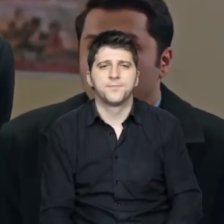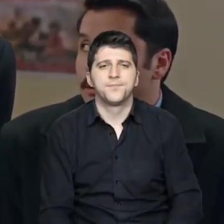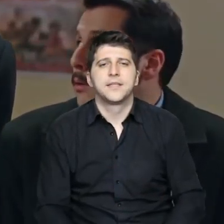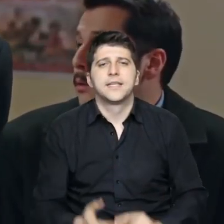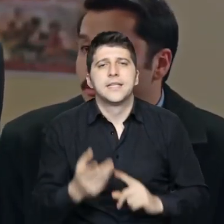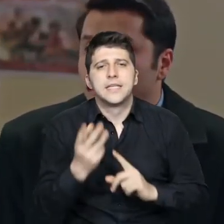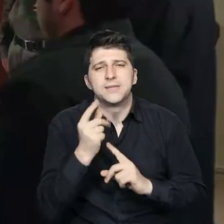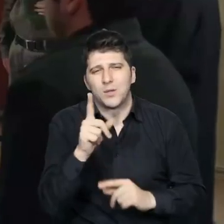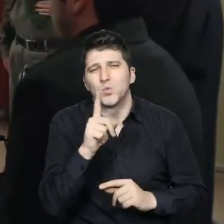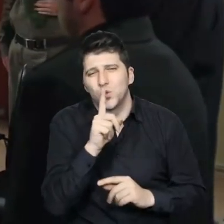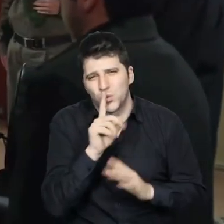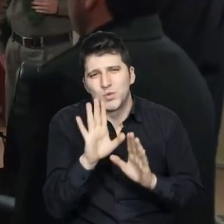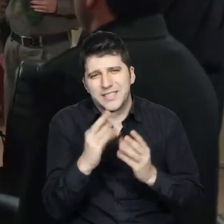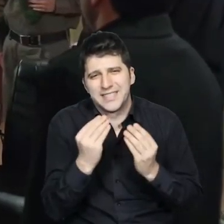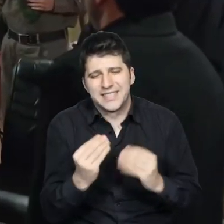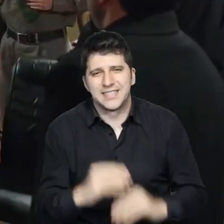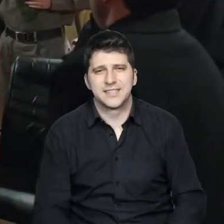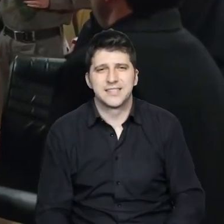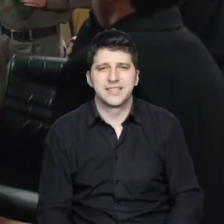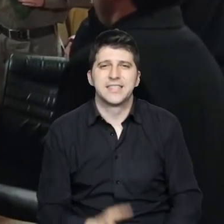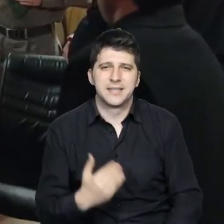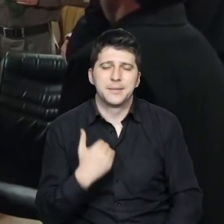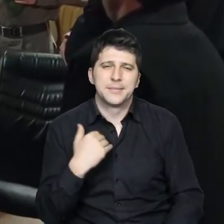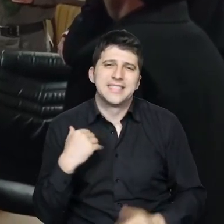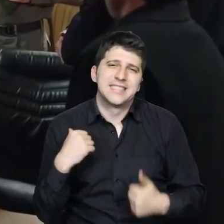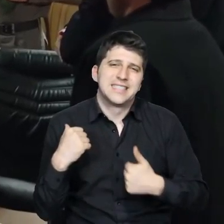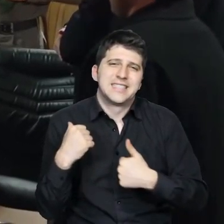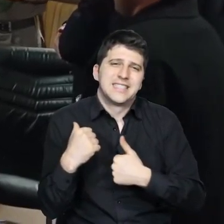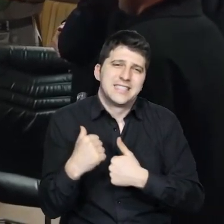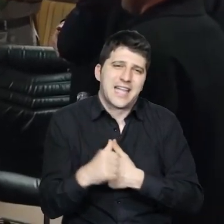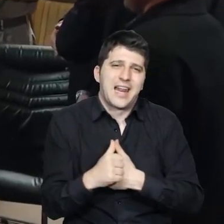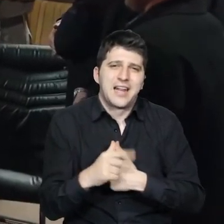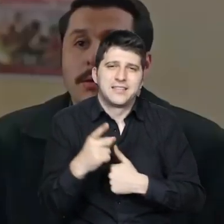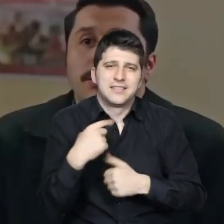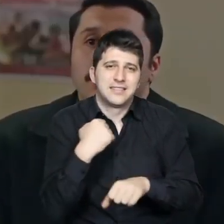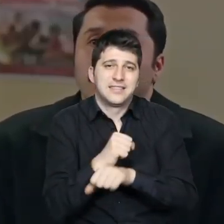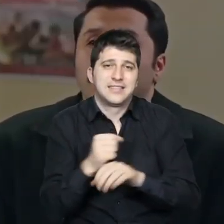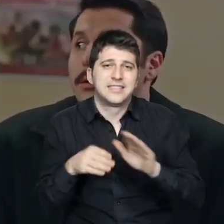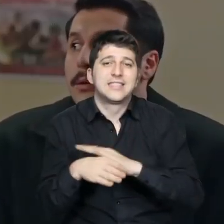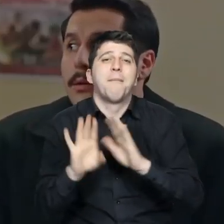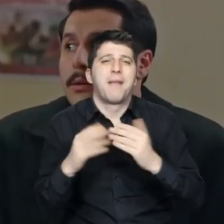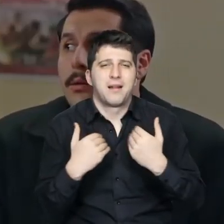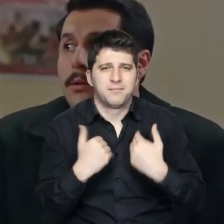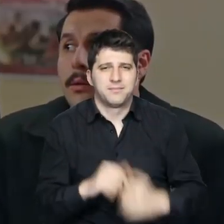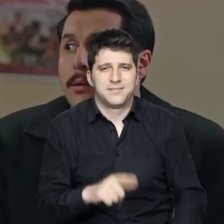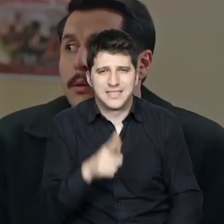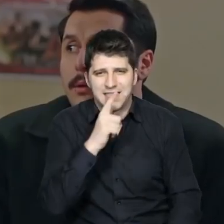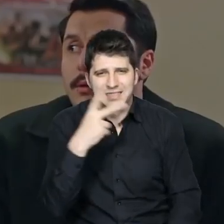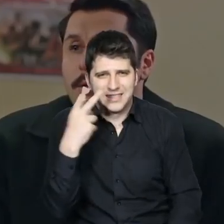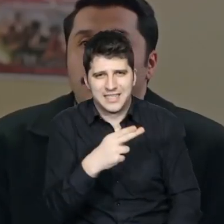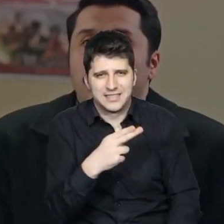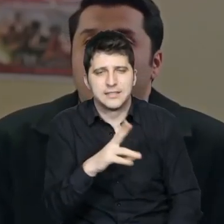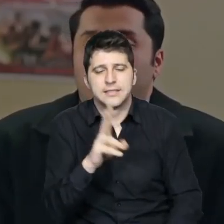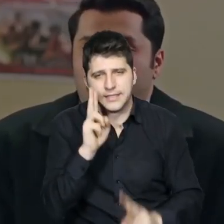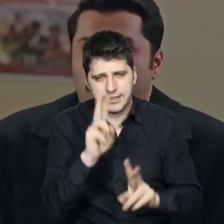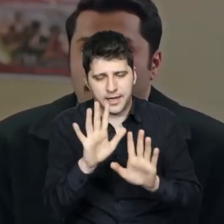İsmail, sus istersen. Bize yeniden şafak saydırma şekli. Ses kes, hareketi